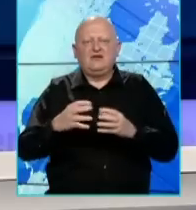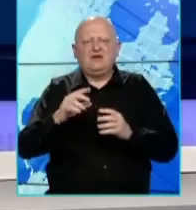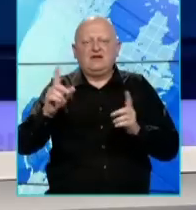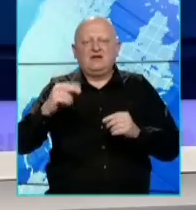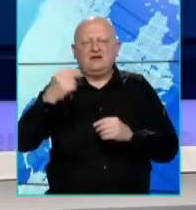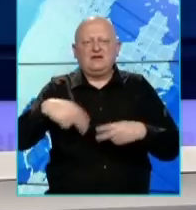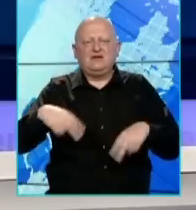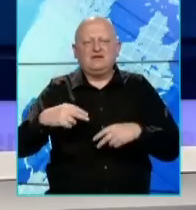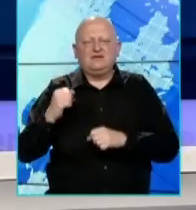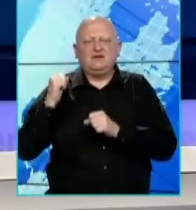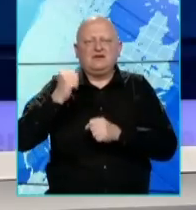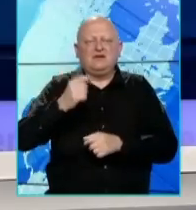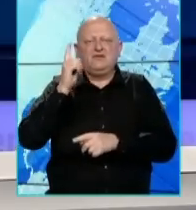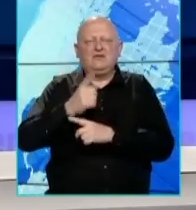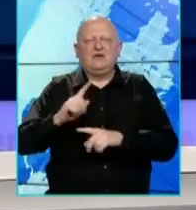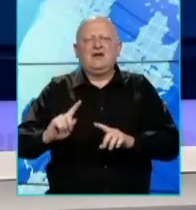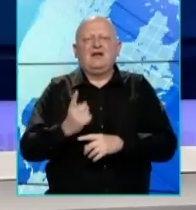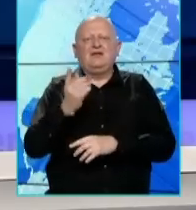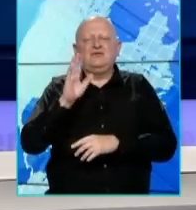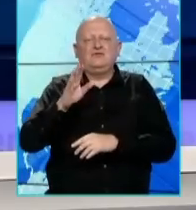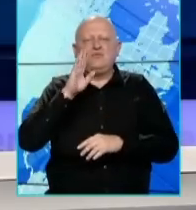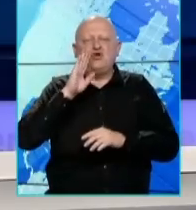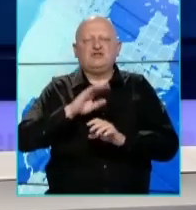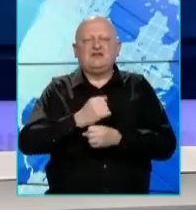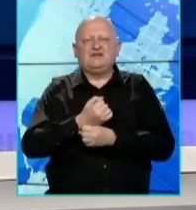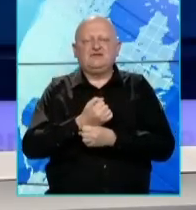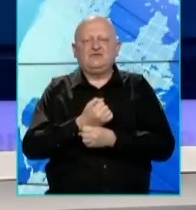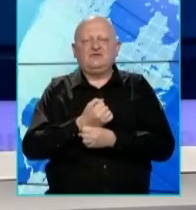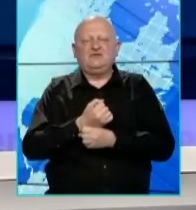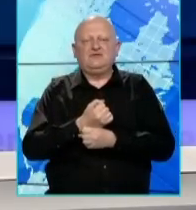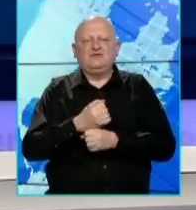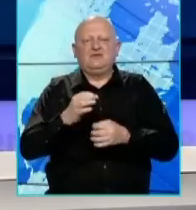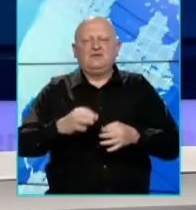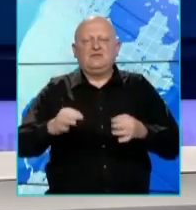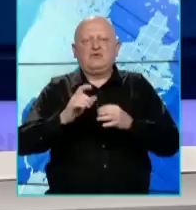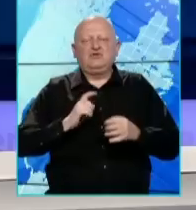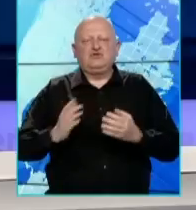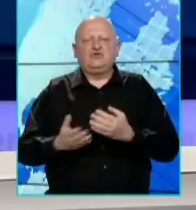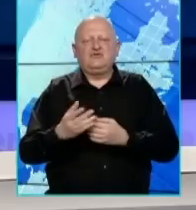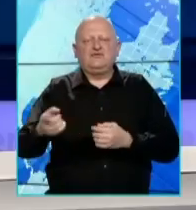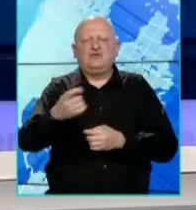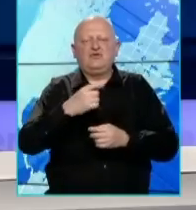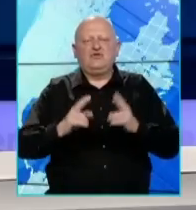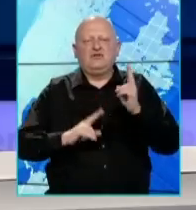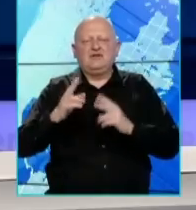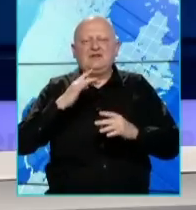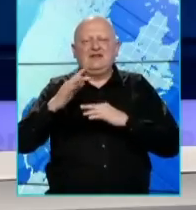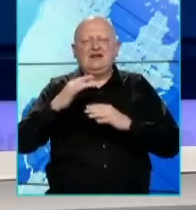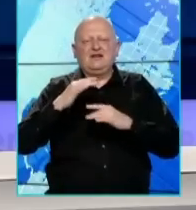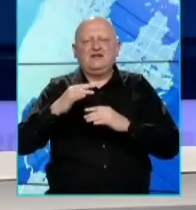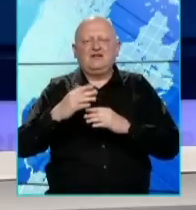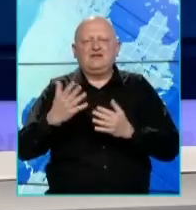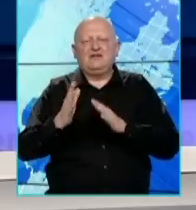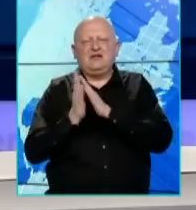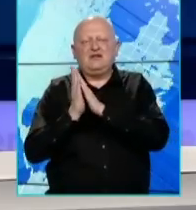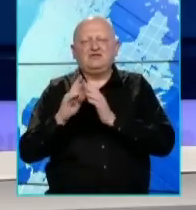RS-u strah od nametanja odluka visokog predstavnika u Bosni i Hercegovini. Trojka čeka nove koalicione sastanke i razgovor. Gdje